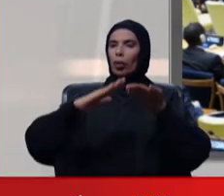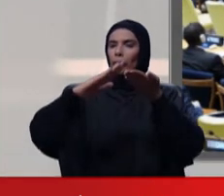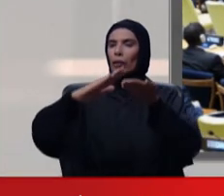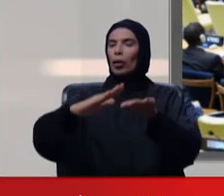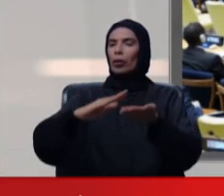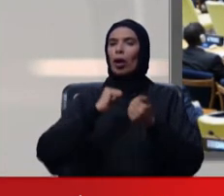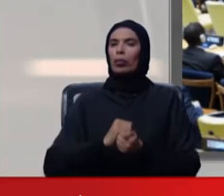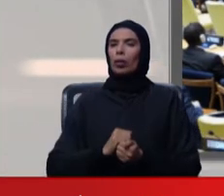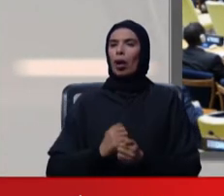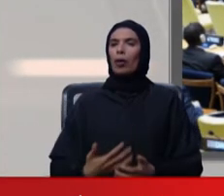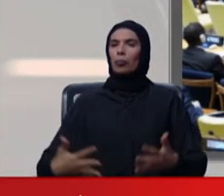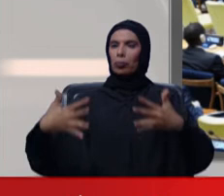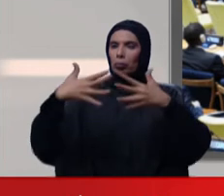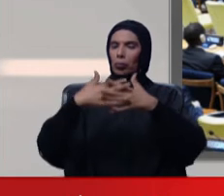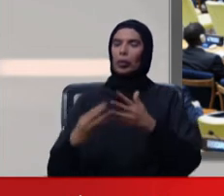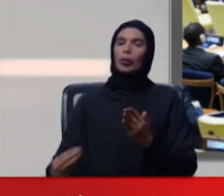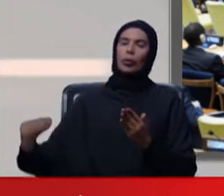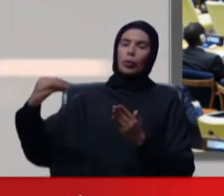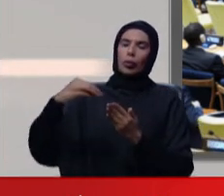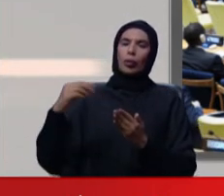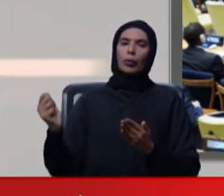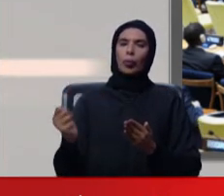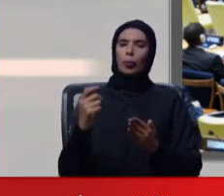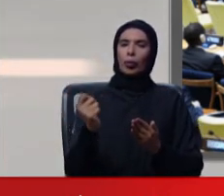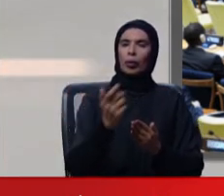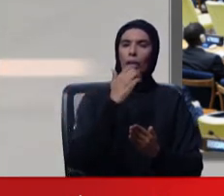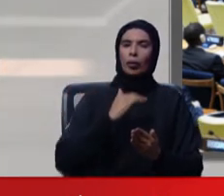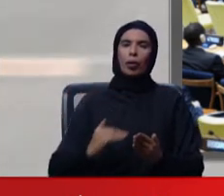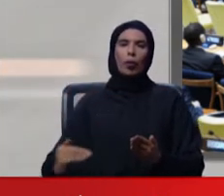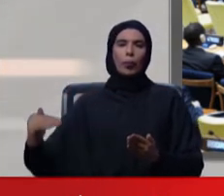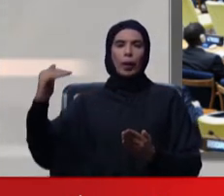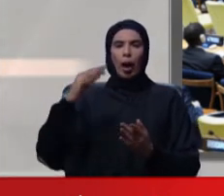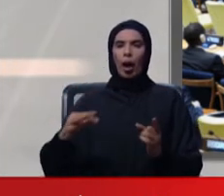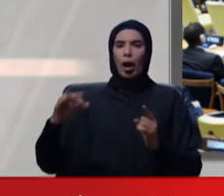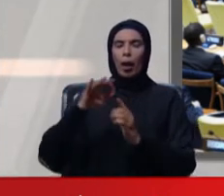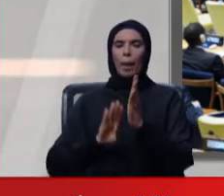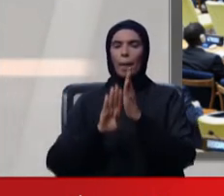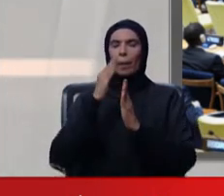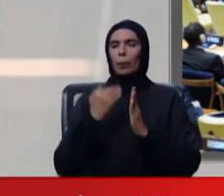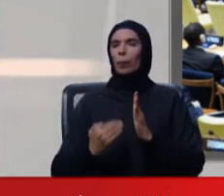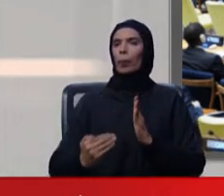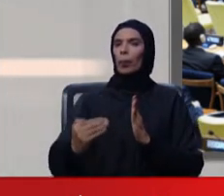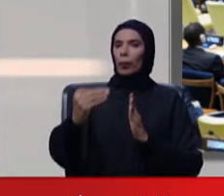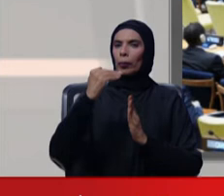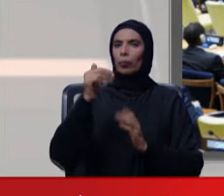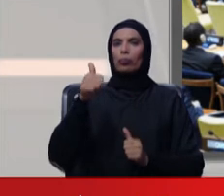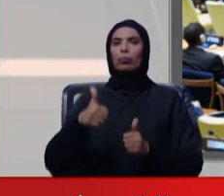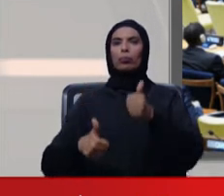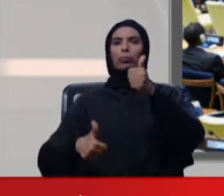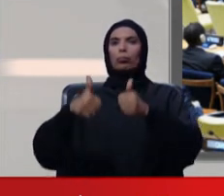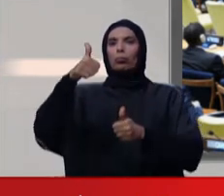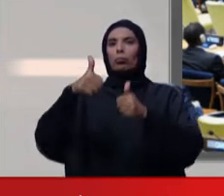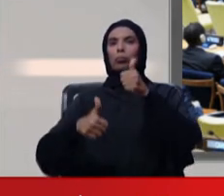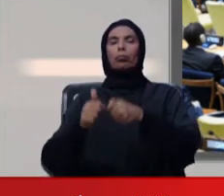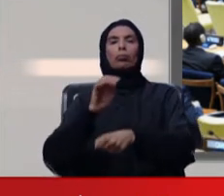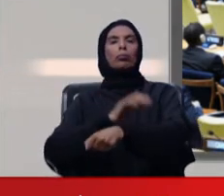وتعزيز الشراكات اللازمة لتسريع وتيرة التقدم في تحقيق أهداف التنمية المستدامة وتقييم الجهود المبذولة في هذا